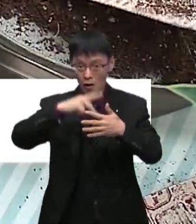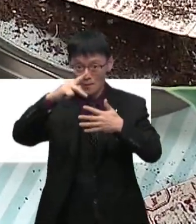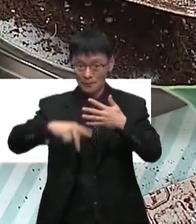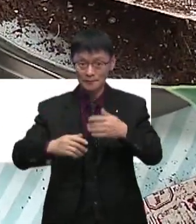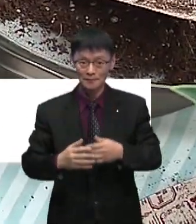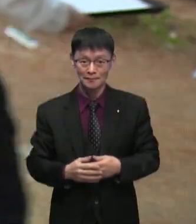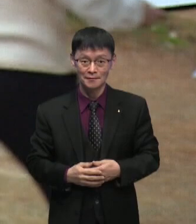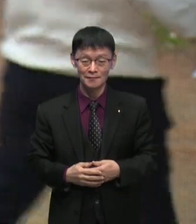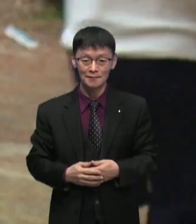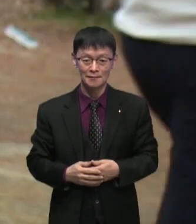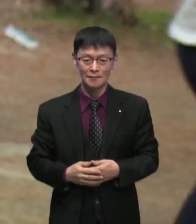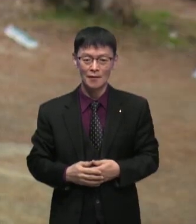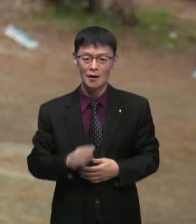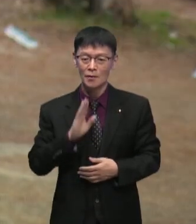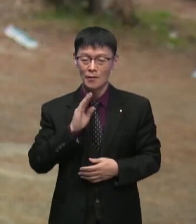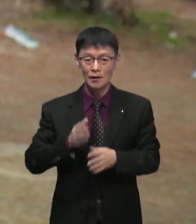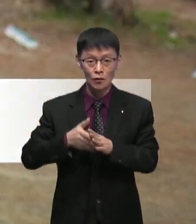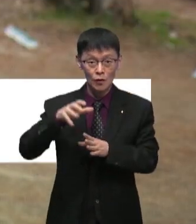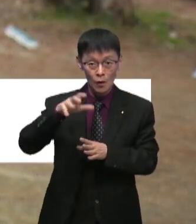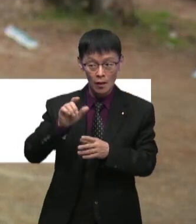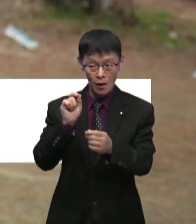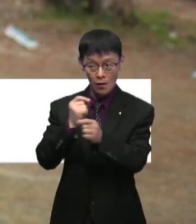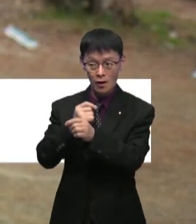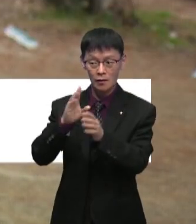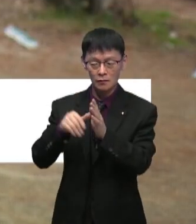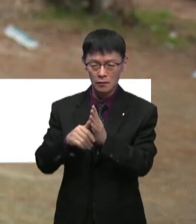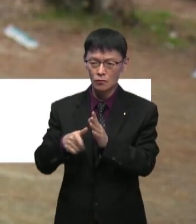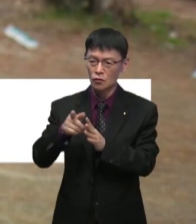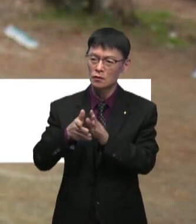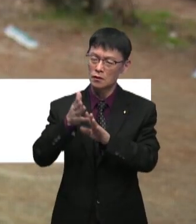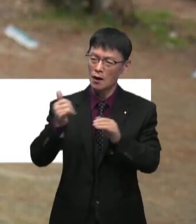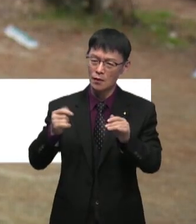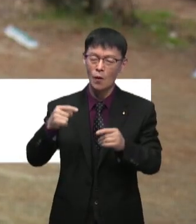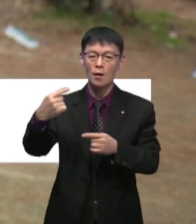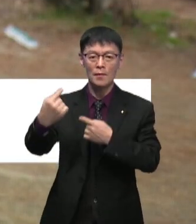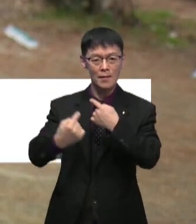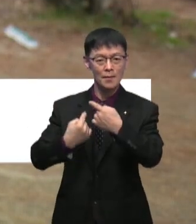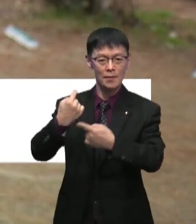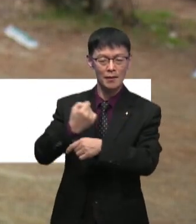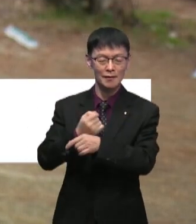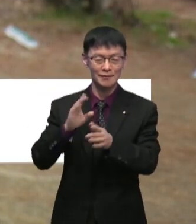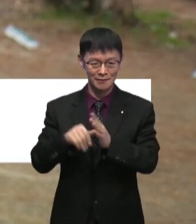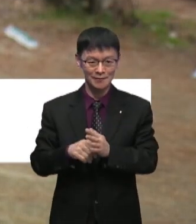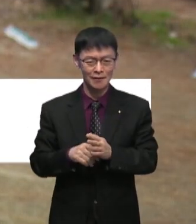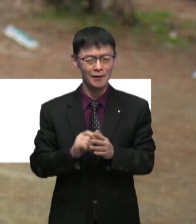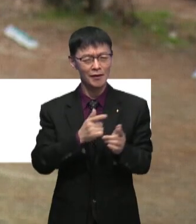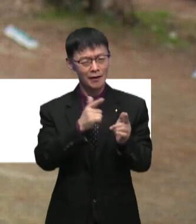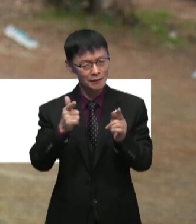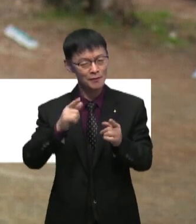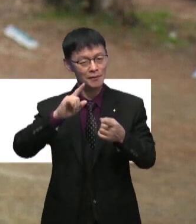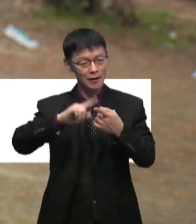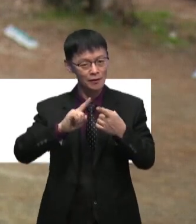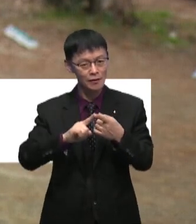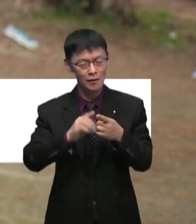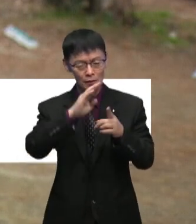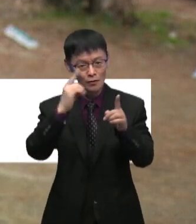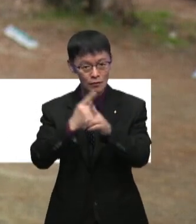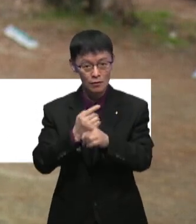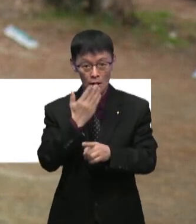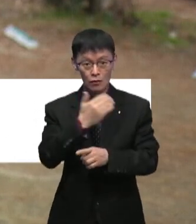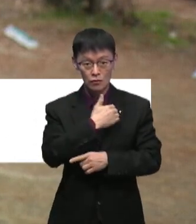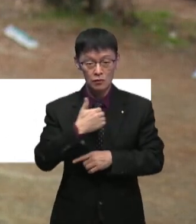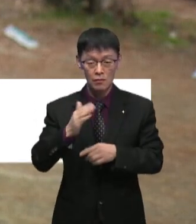프로그램입니다. 도시 근교에 있는 많은 시민들이 이곳에 방문해서 다양한 그 치유농업